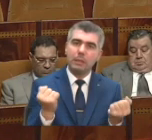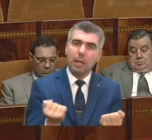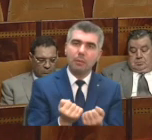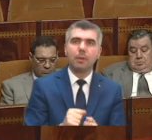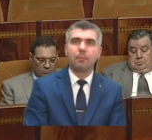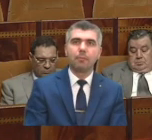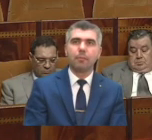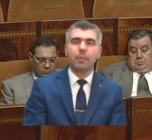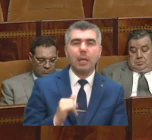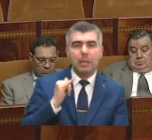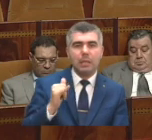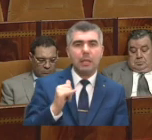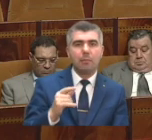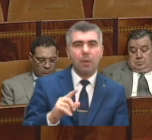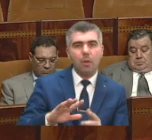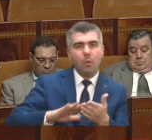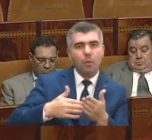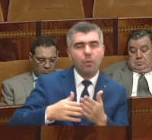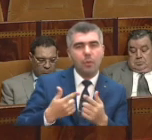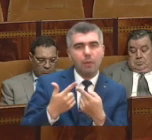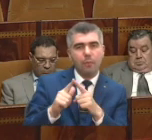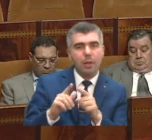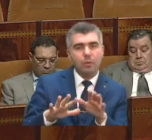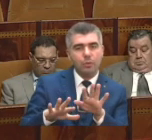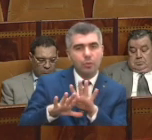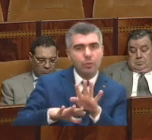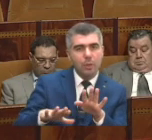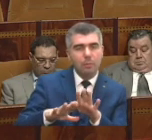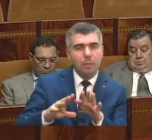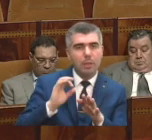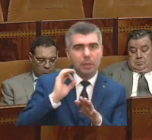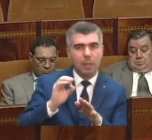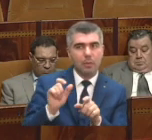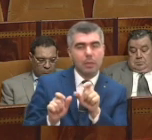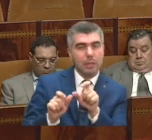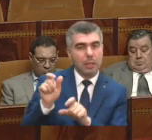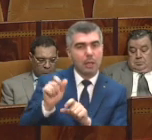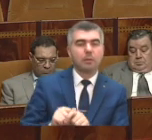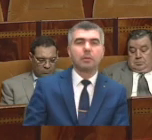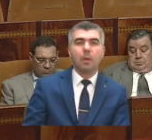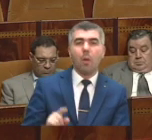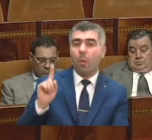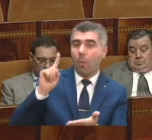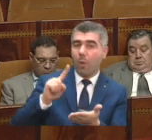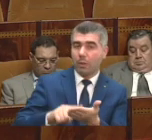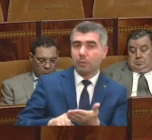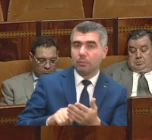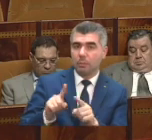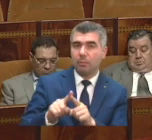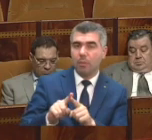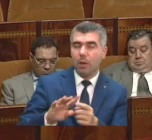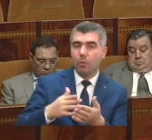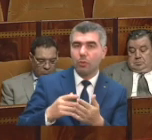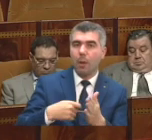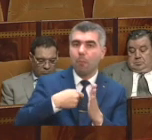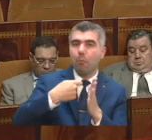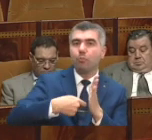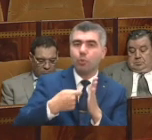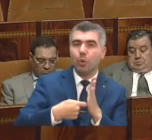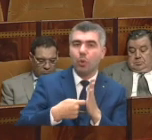ومسيرة ديناميتها الديموغرافية والتحولات الاجتماعية والاستجابة لحاجية السكان. وجب الإسراع بإيجاد حل لمشاريع طرقية